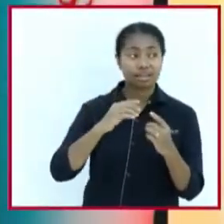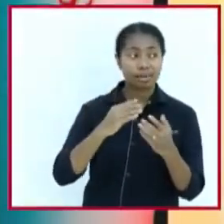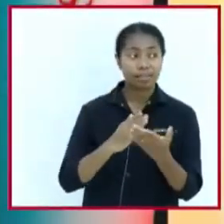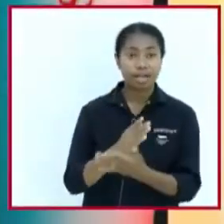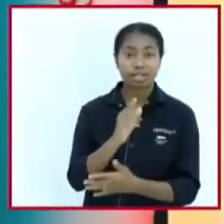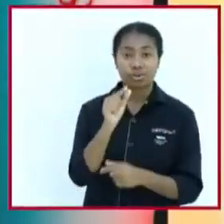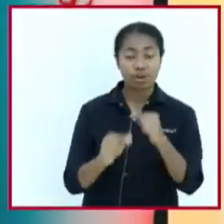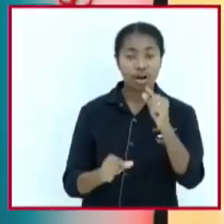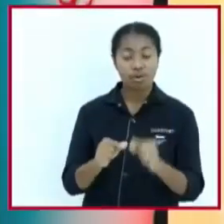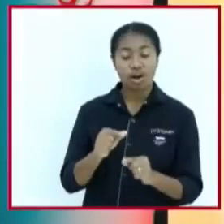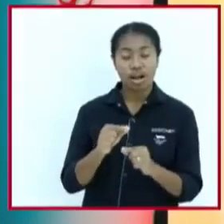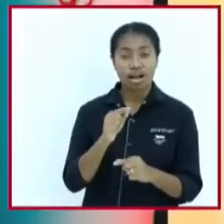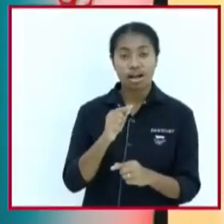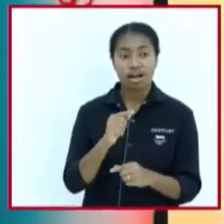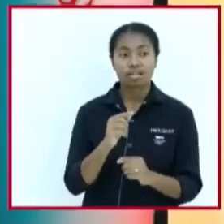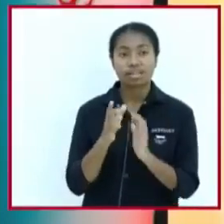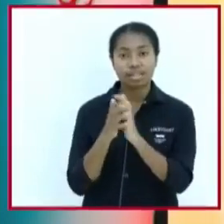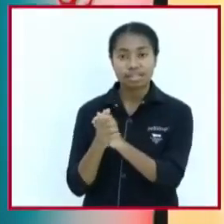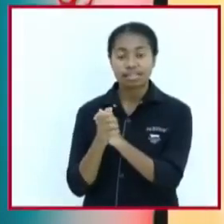Hai